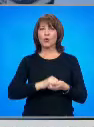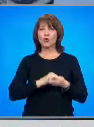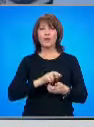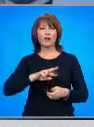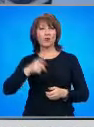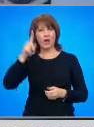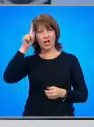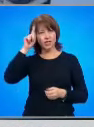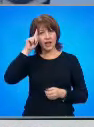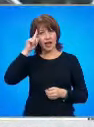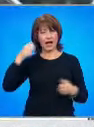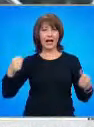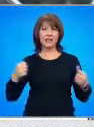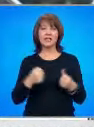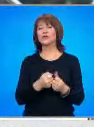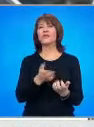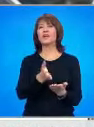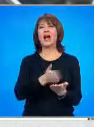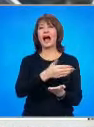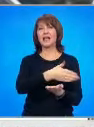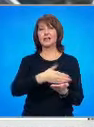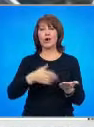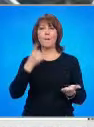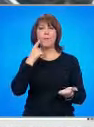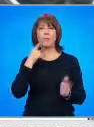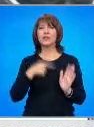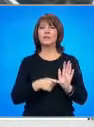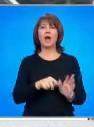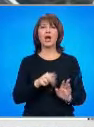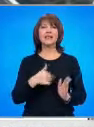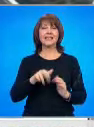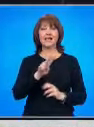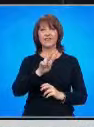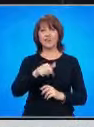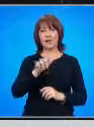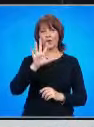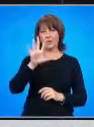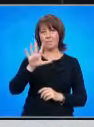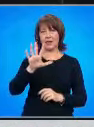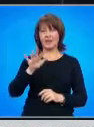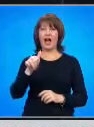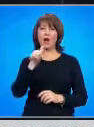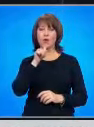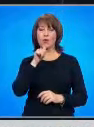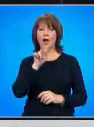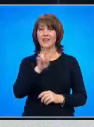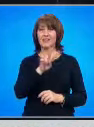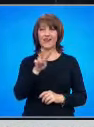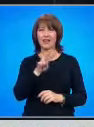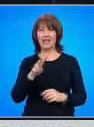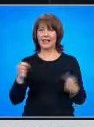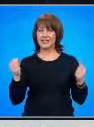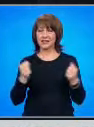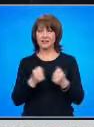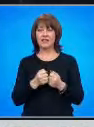жена катастрофира на кръстовище. Пробата с дрегер показала над 2,5 промила алкохол в кръвта. И двата инцидента, за